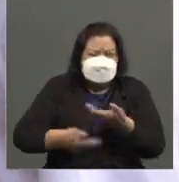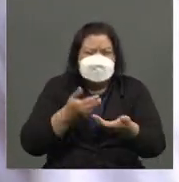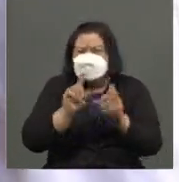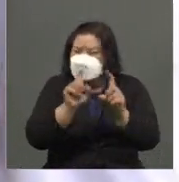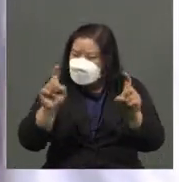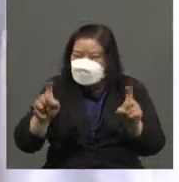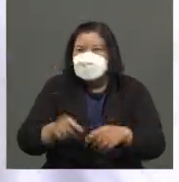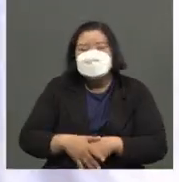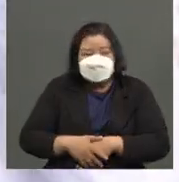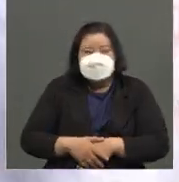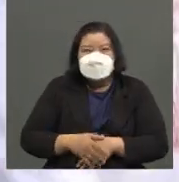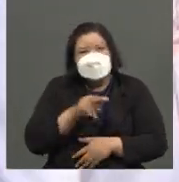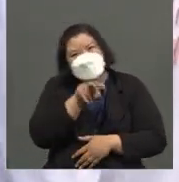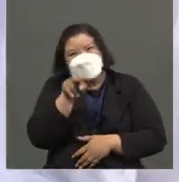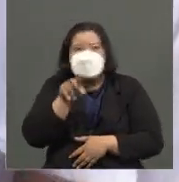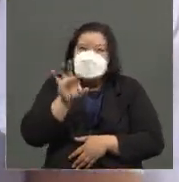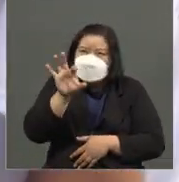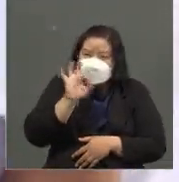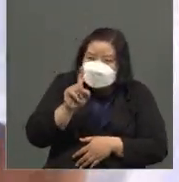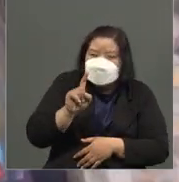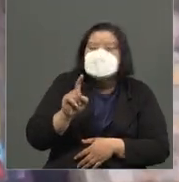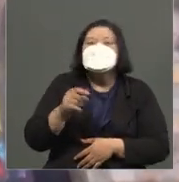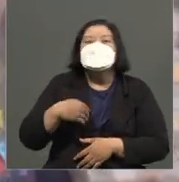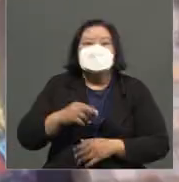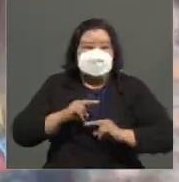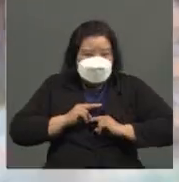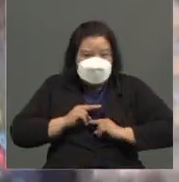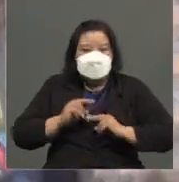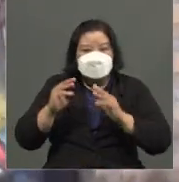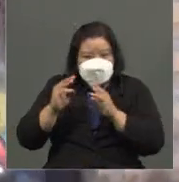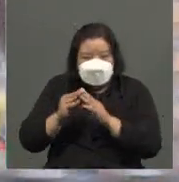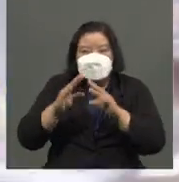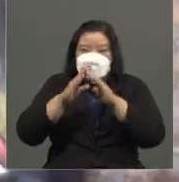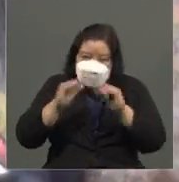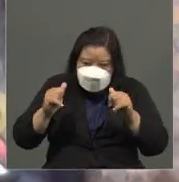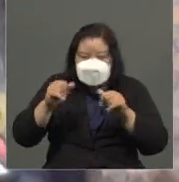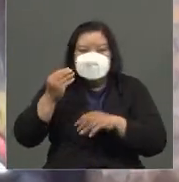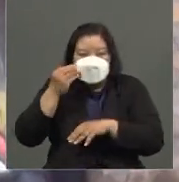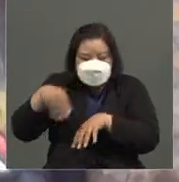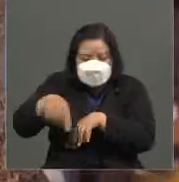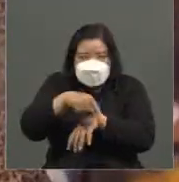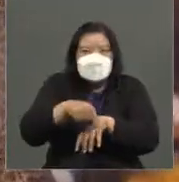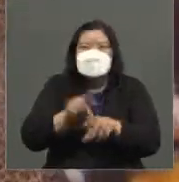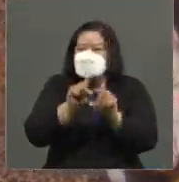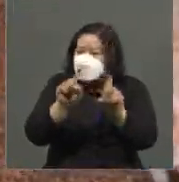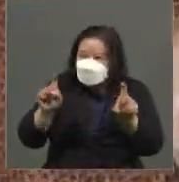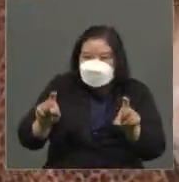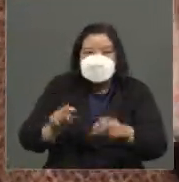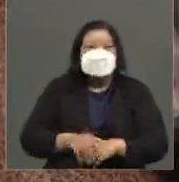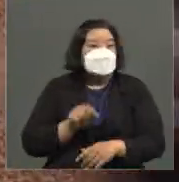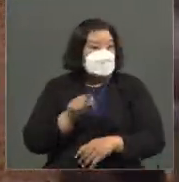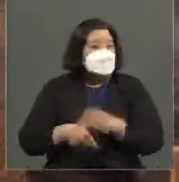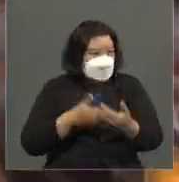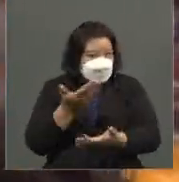เ้าเอาจะนำไปดับตกแต่งในพื้นที่ชุมชนนะครับแล้วก็ในที่แห่งนี้เนี่ยเขาคขายเป็นรายได้